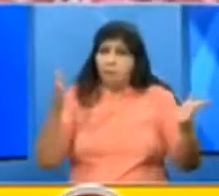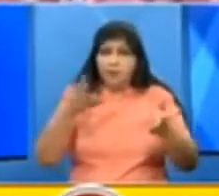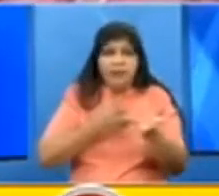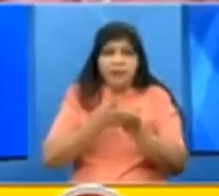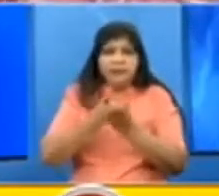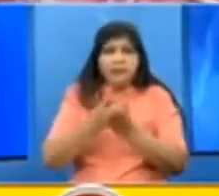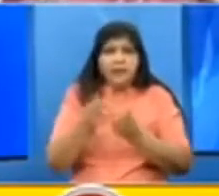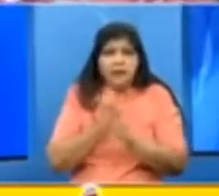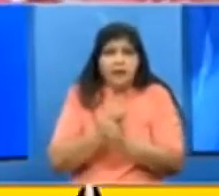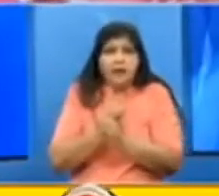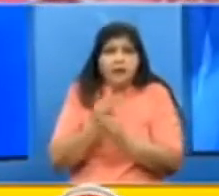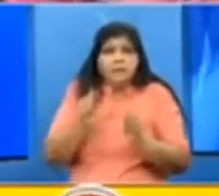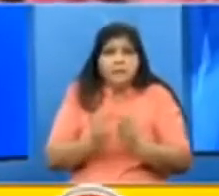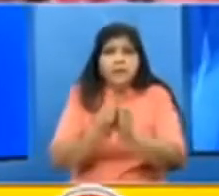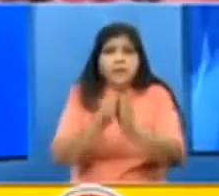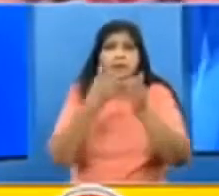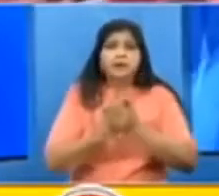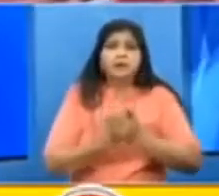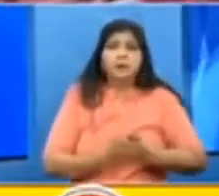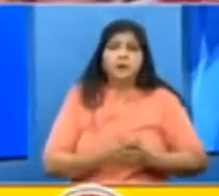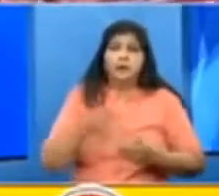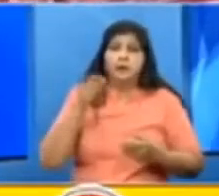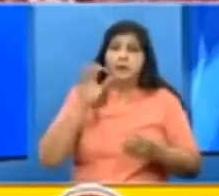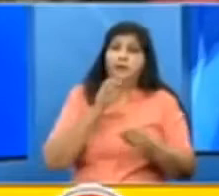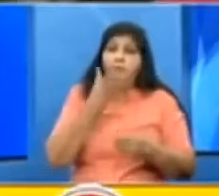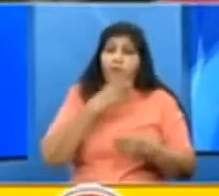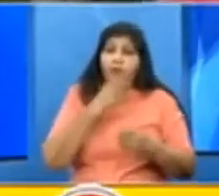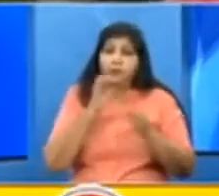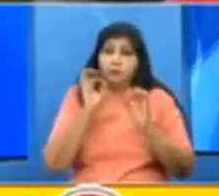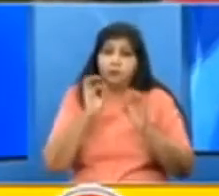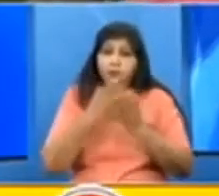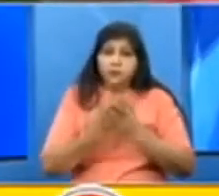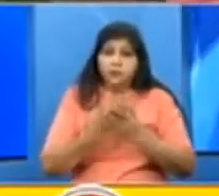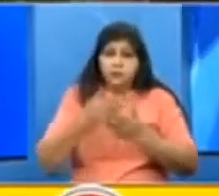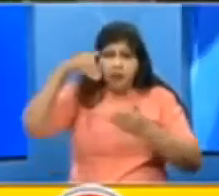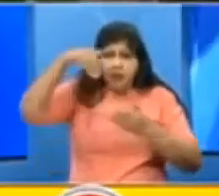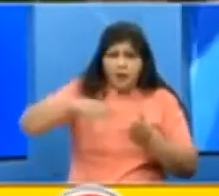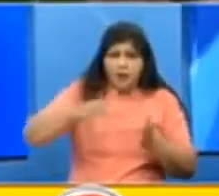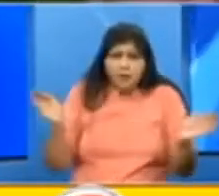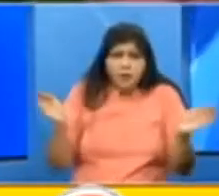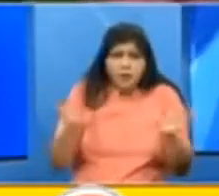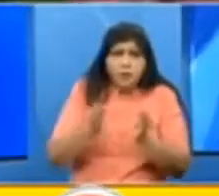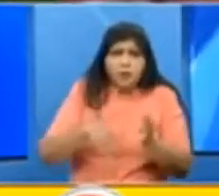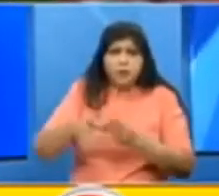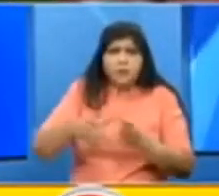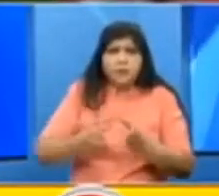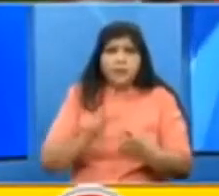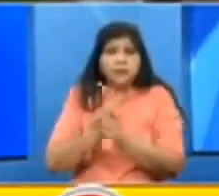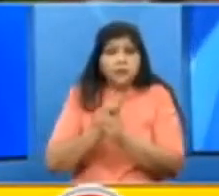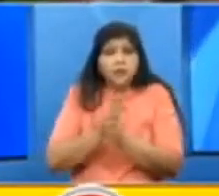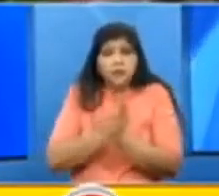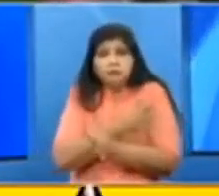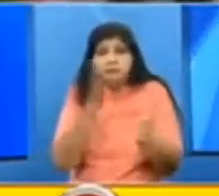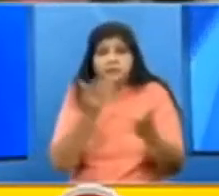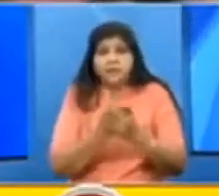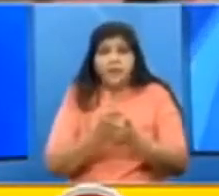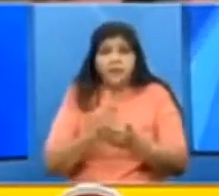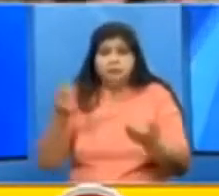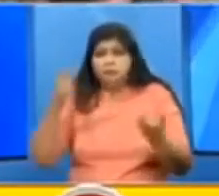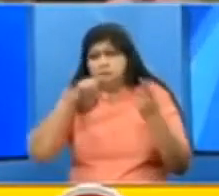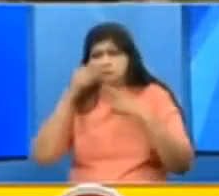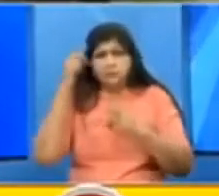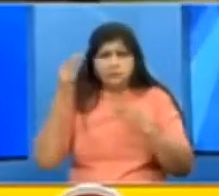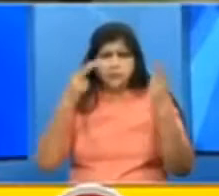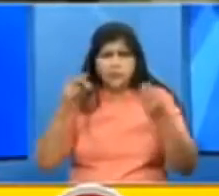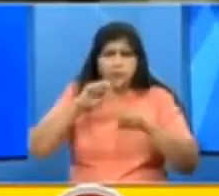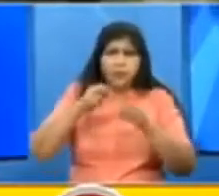जुटे हैं। फल की गुणवत्ता और कम जमीन में ज्यादा उत्पाद को लेकर काफी इनोवेशन किए जा रहे हैं।